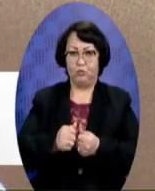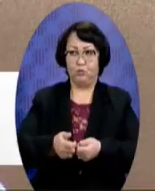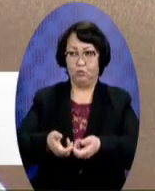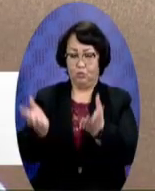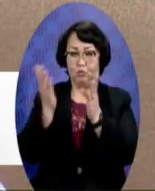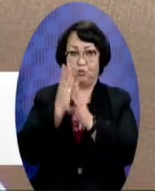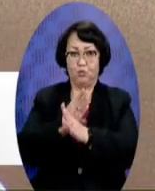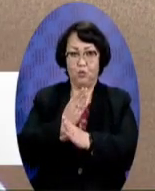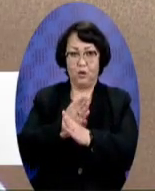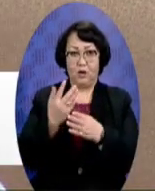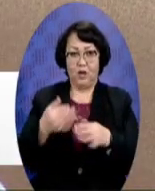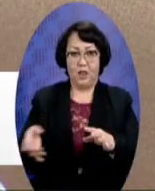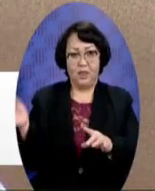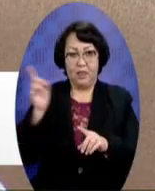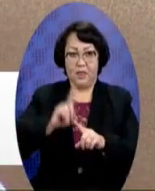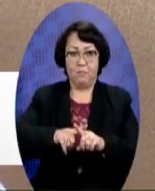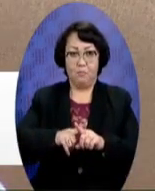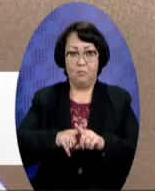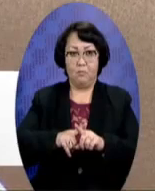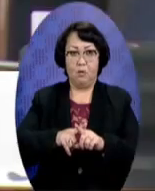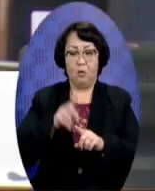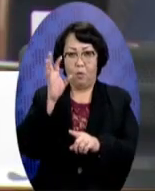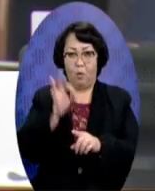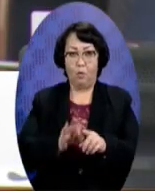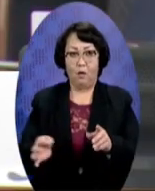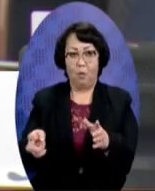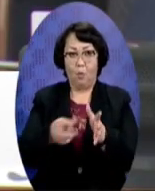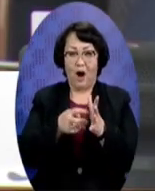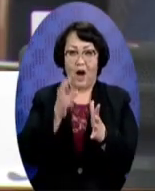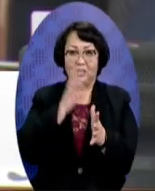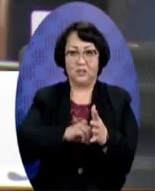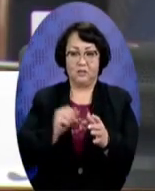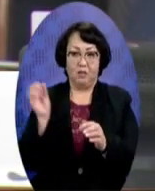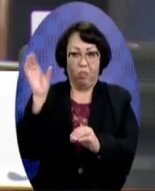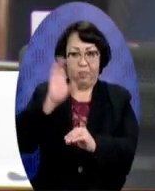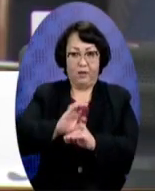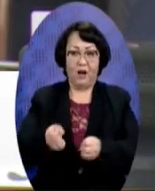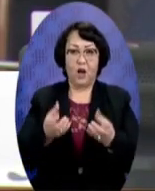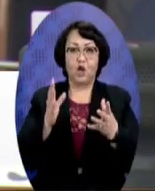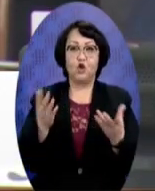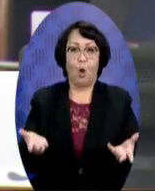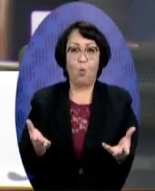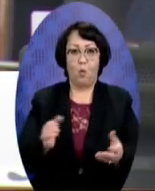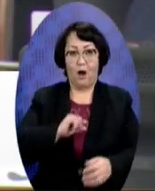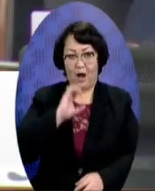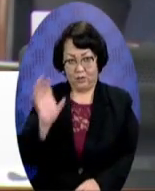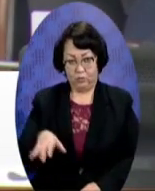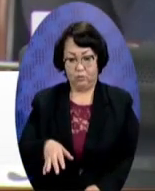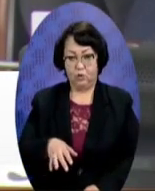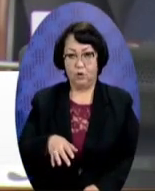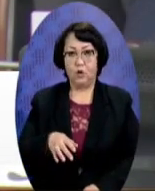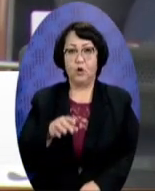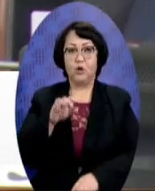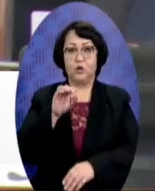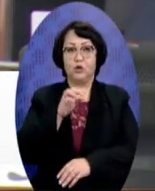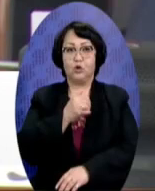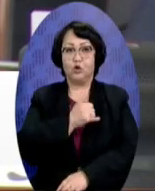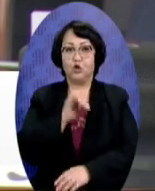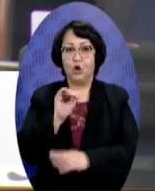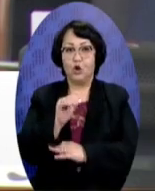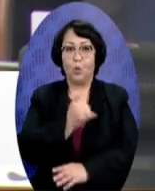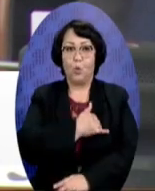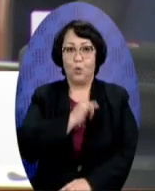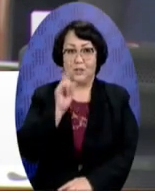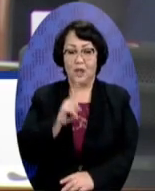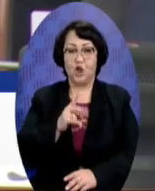нэмэгдэж ноогдол ашиг тарах дээр хүрнэ. Тухайн компани төлөөлөө өдөрдох зөвлөлд ноогдол ашиг хуваарлах эсэх талаар шийдвэр гаргадаг.